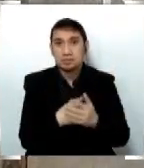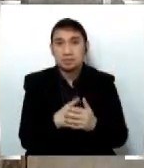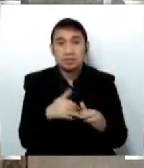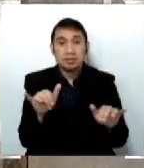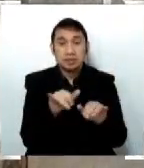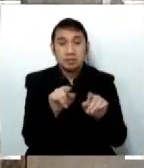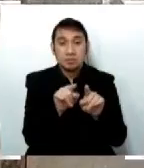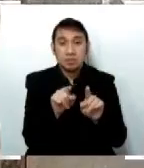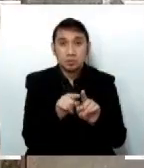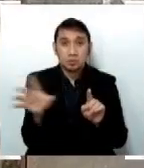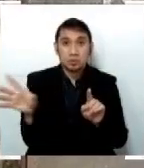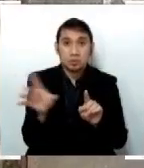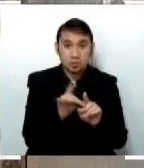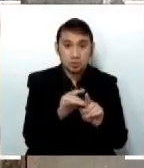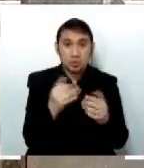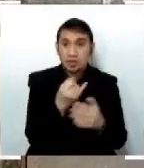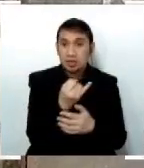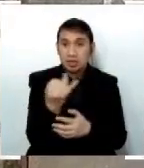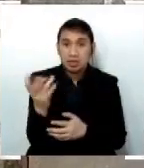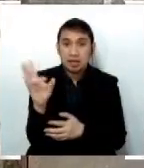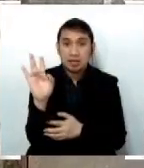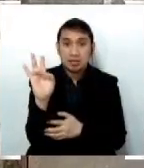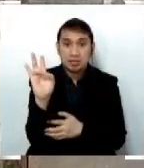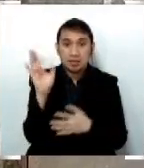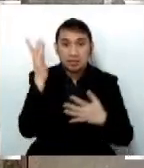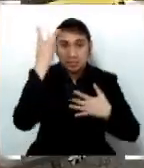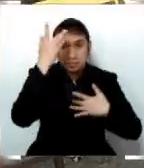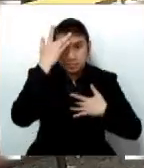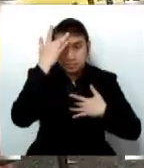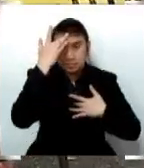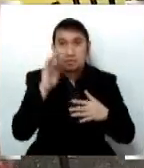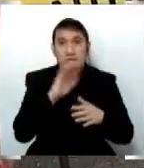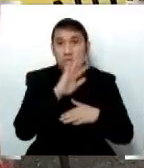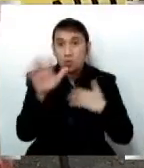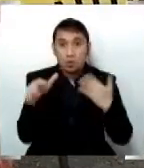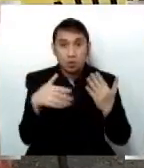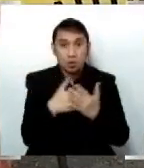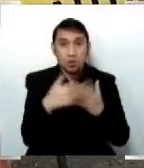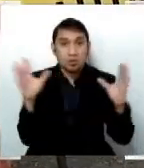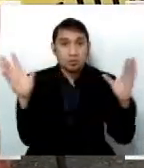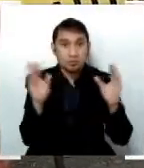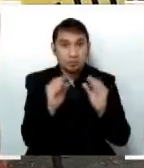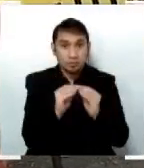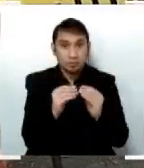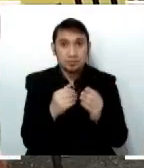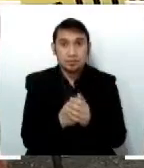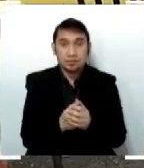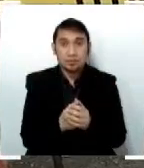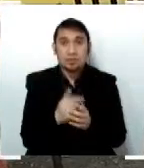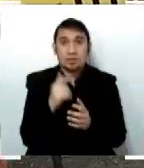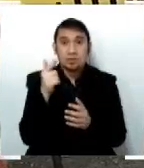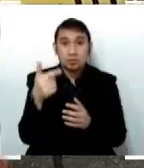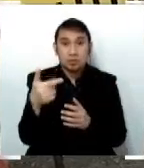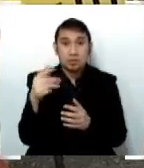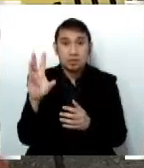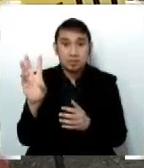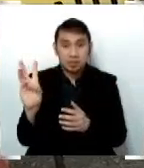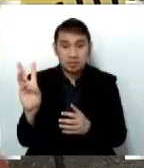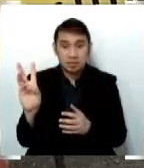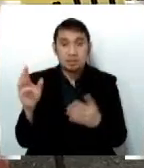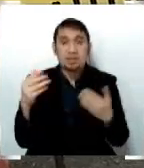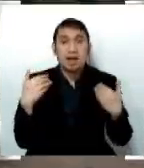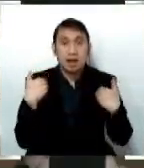kaya umabot na sa pito mga nagkasakit. Sa kabuuan, 26 na lugar sa Quezon City ang naka-special